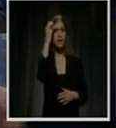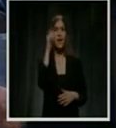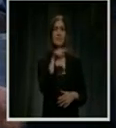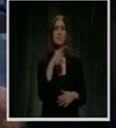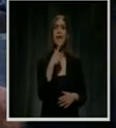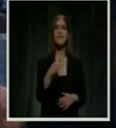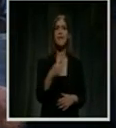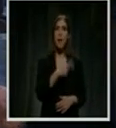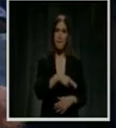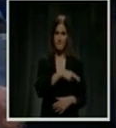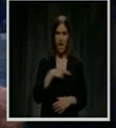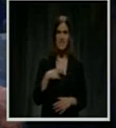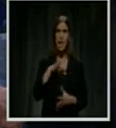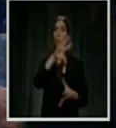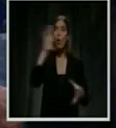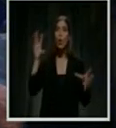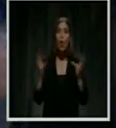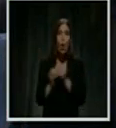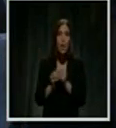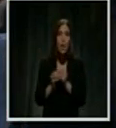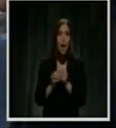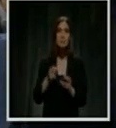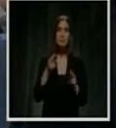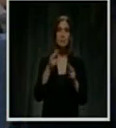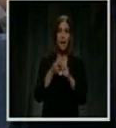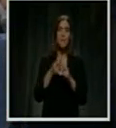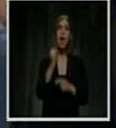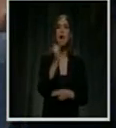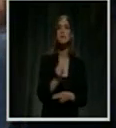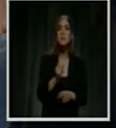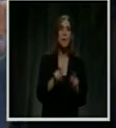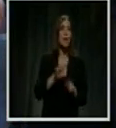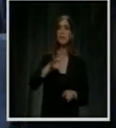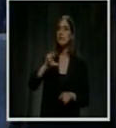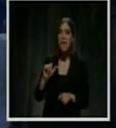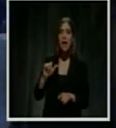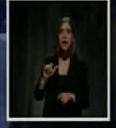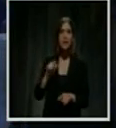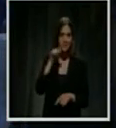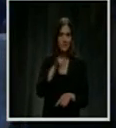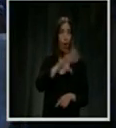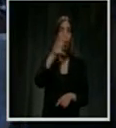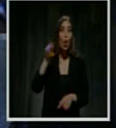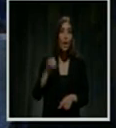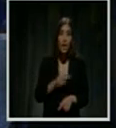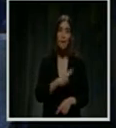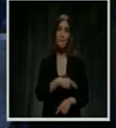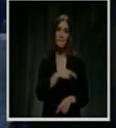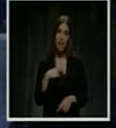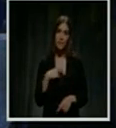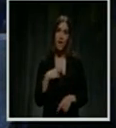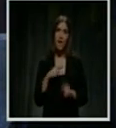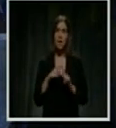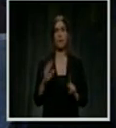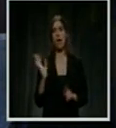ftit nies qed tispiċċa jeħel kulħadd dik hija d-differenza. Aħna ma rridux li ftit nies inkluż